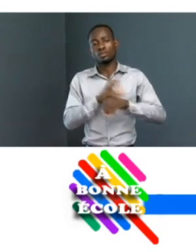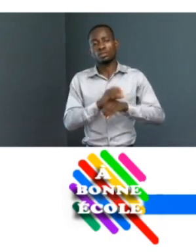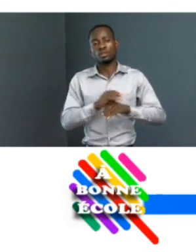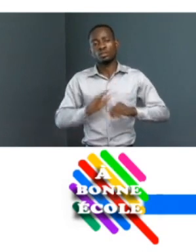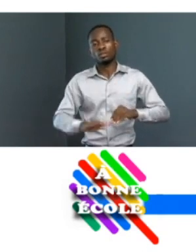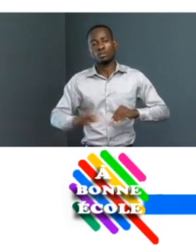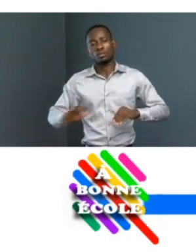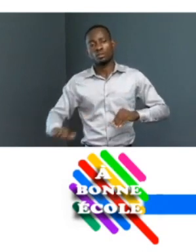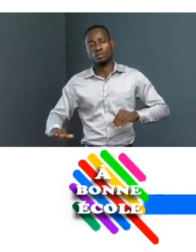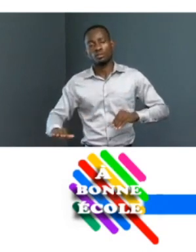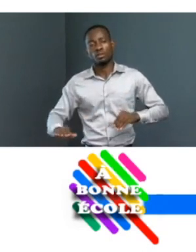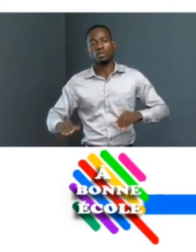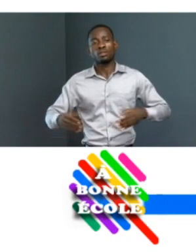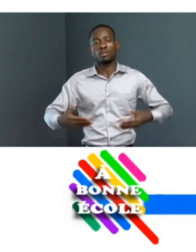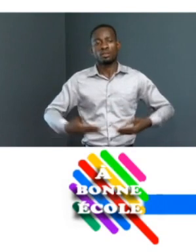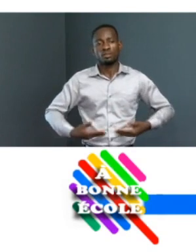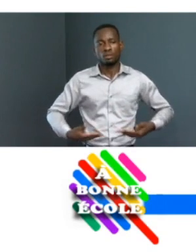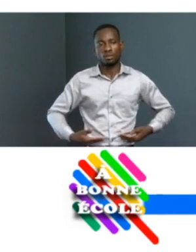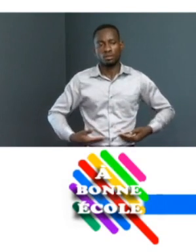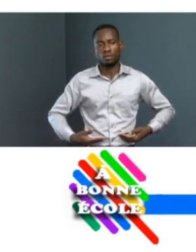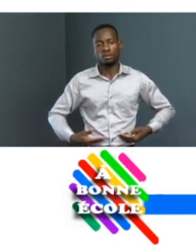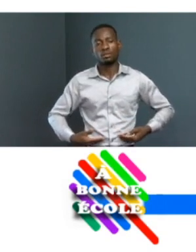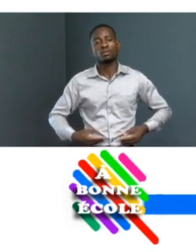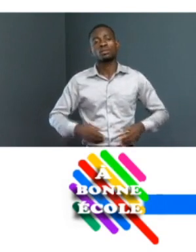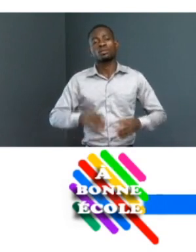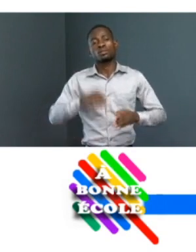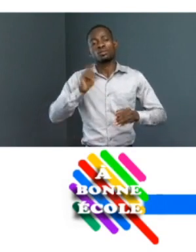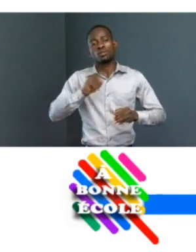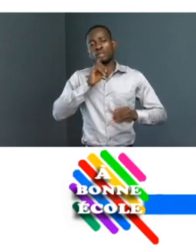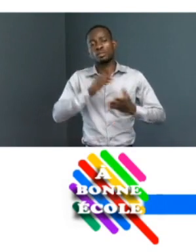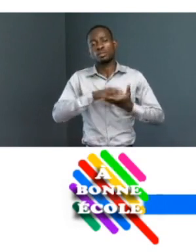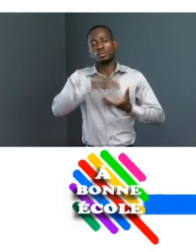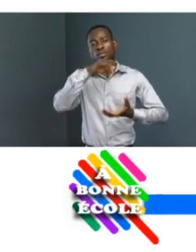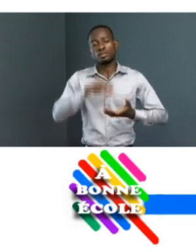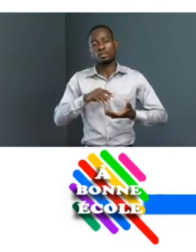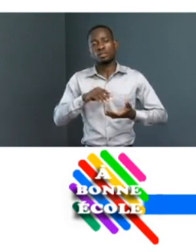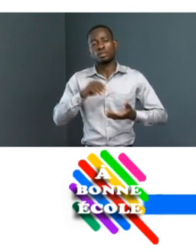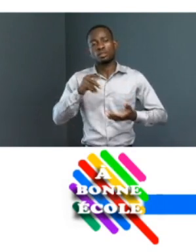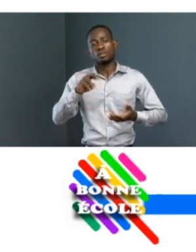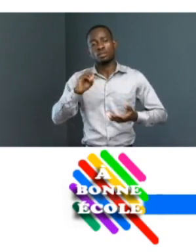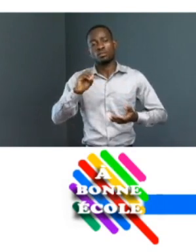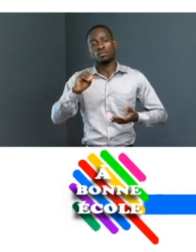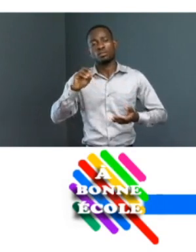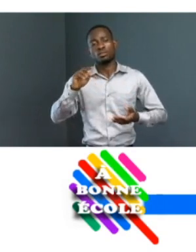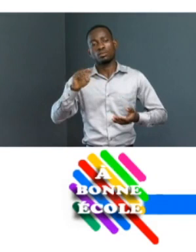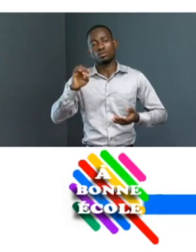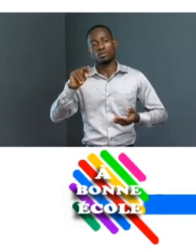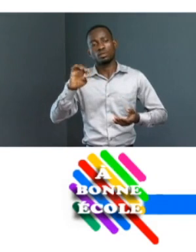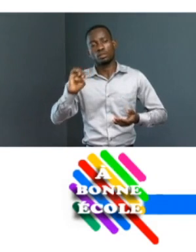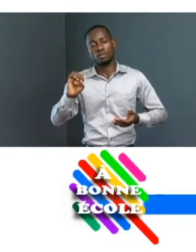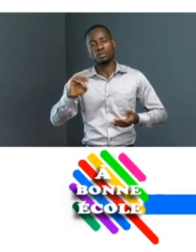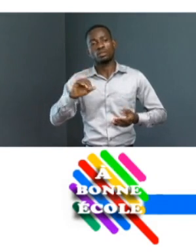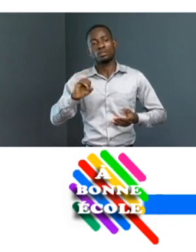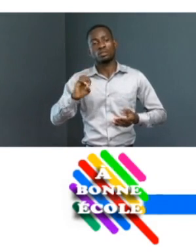et aux adolescents. Cette ration-là doit être riche en protéines, en sels minéraux, en vitamines